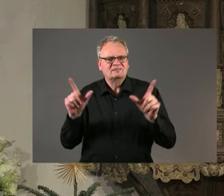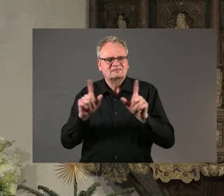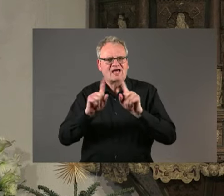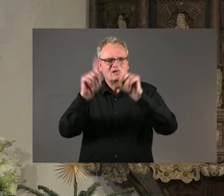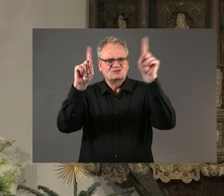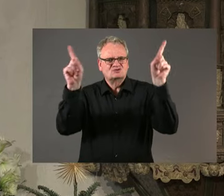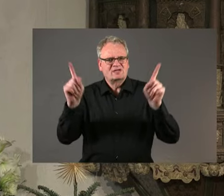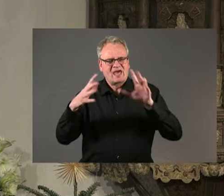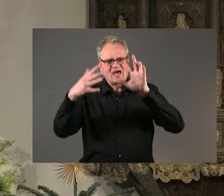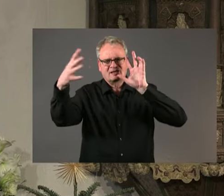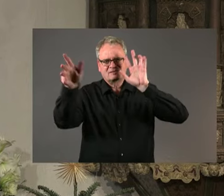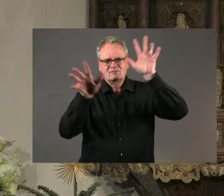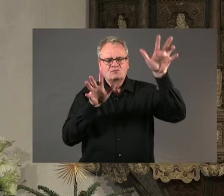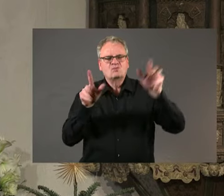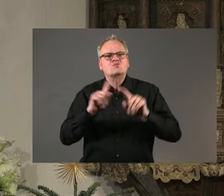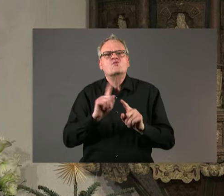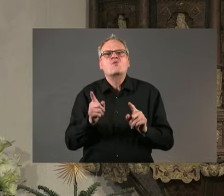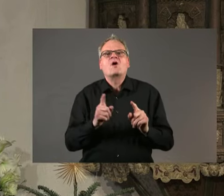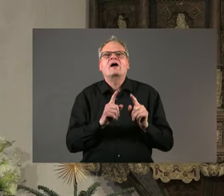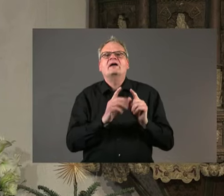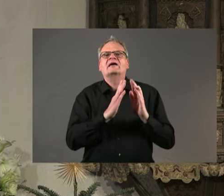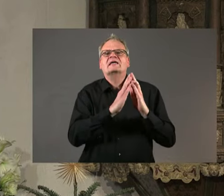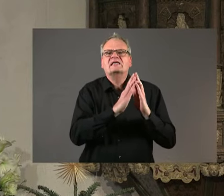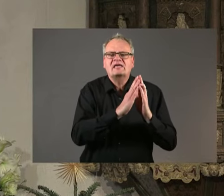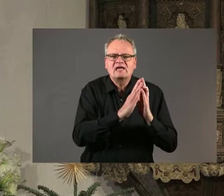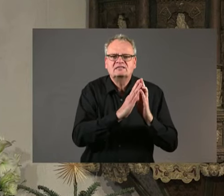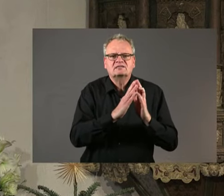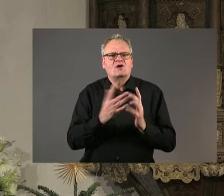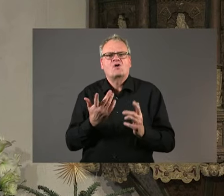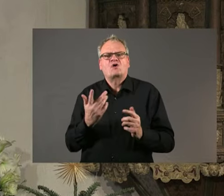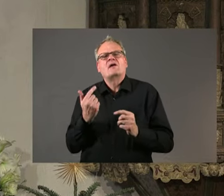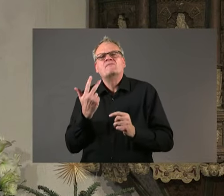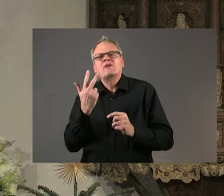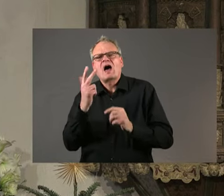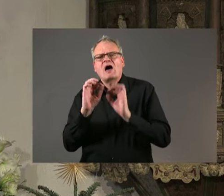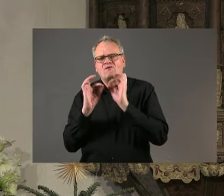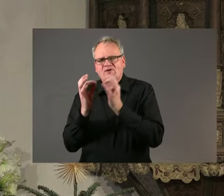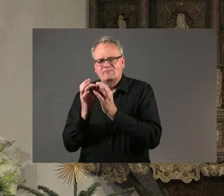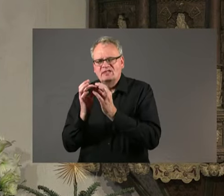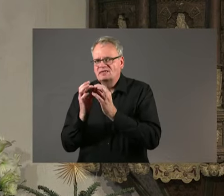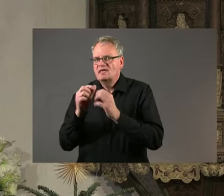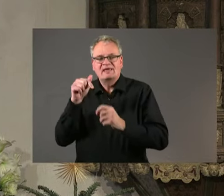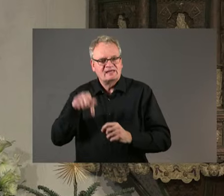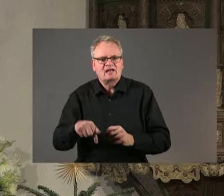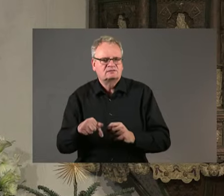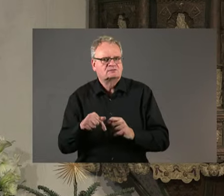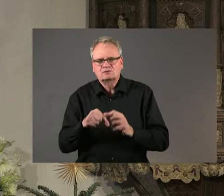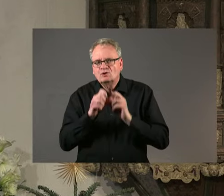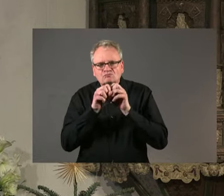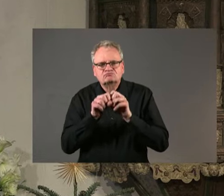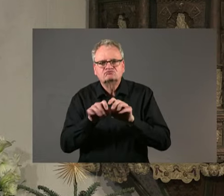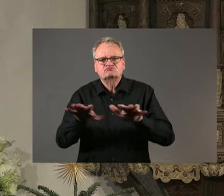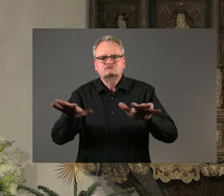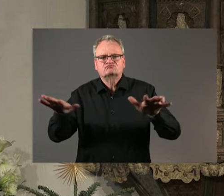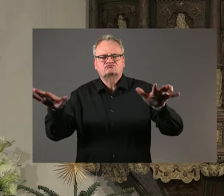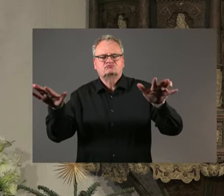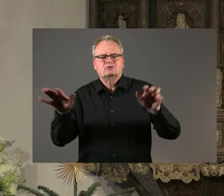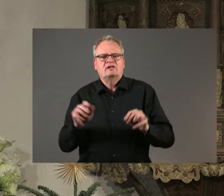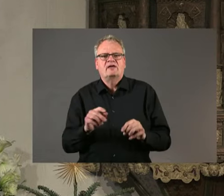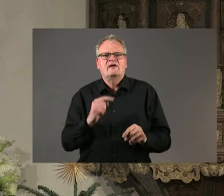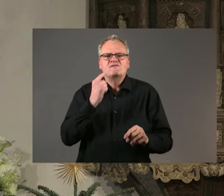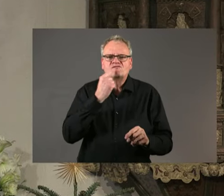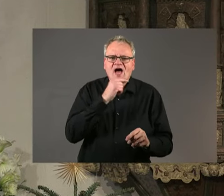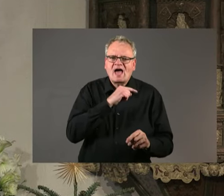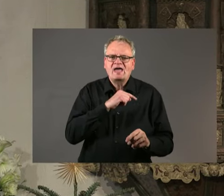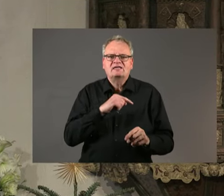einigen christlichen Familien, sondern sie leuchten überall. In Weiß, Gelb oder Rot, in Büros und